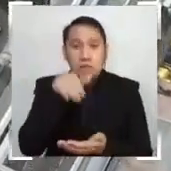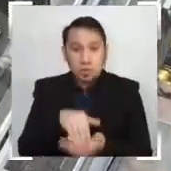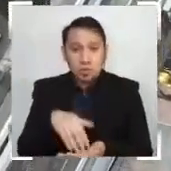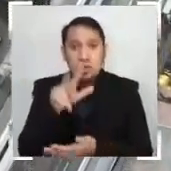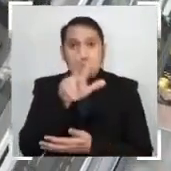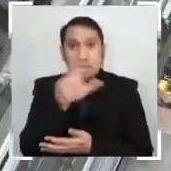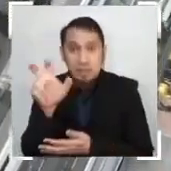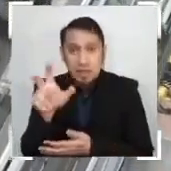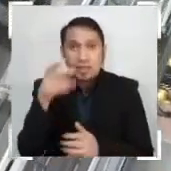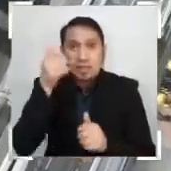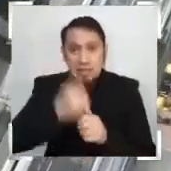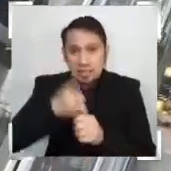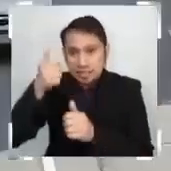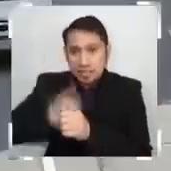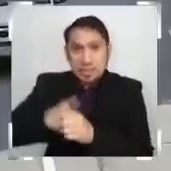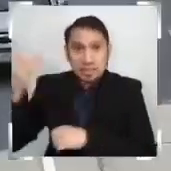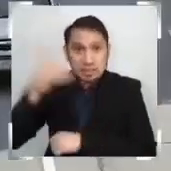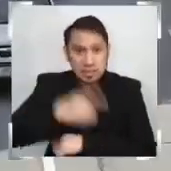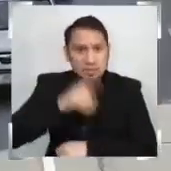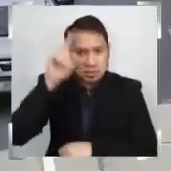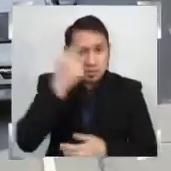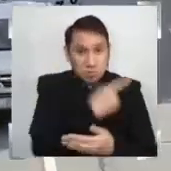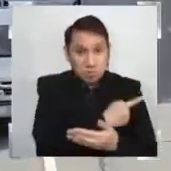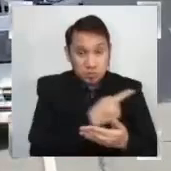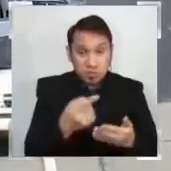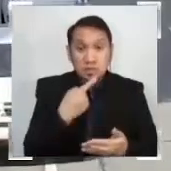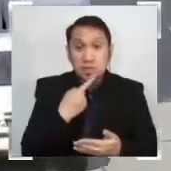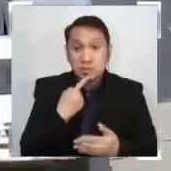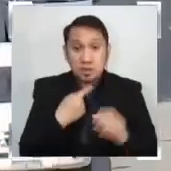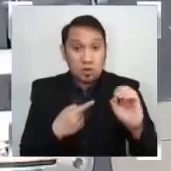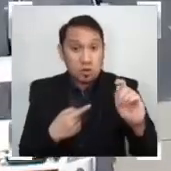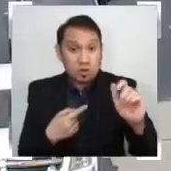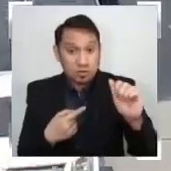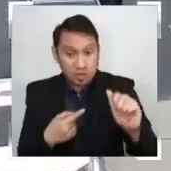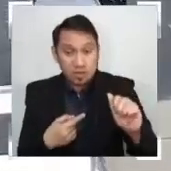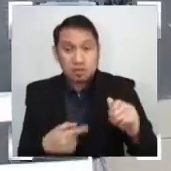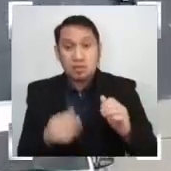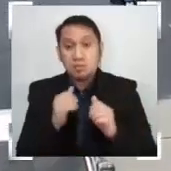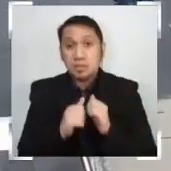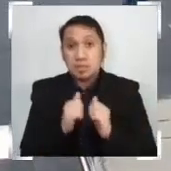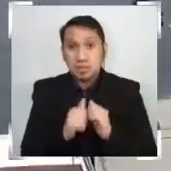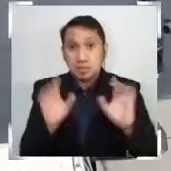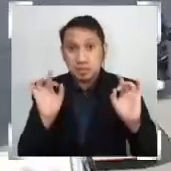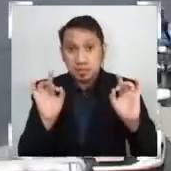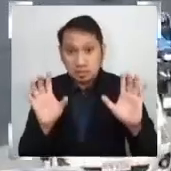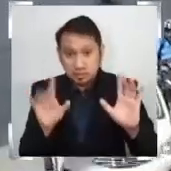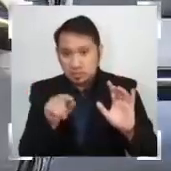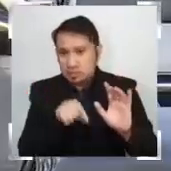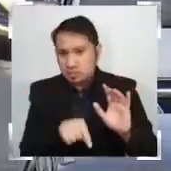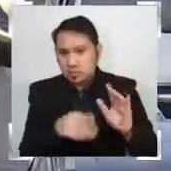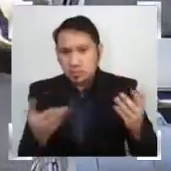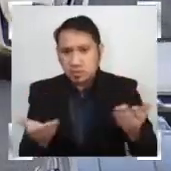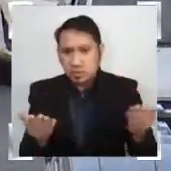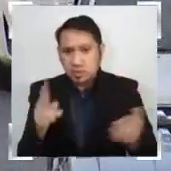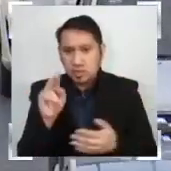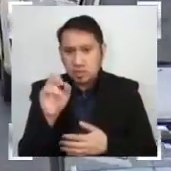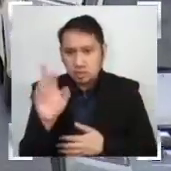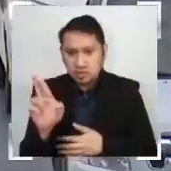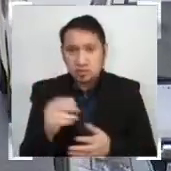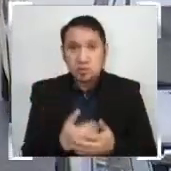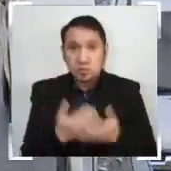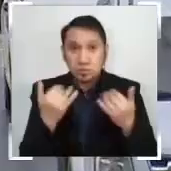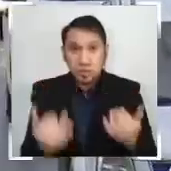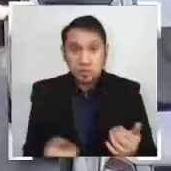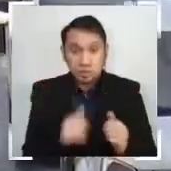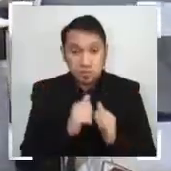nitong nakalipas na isang linggo ayon sa Octa Research. Critical level lang ang taas ng hawaan ng COVID sa NCR, kung saan ang isang may COVID,